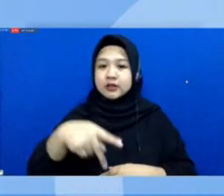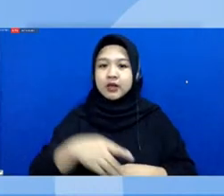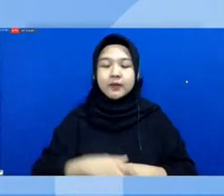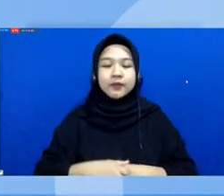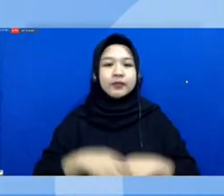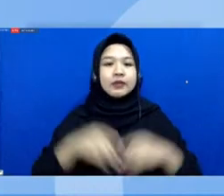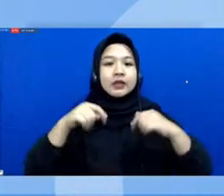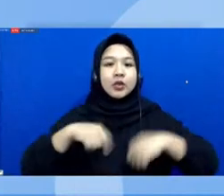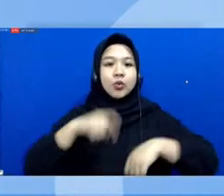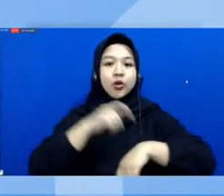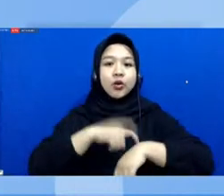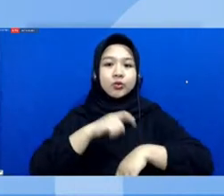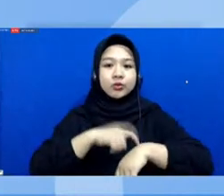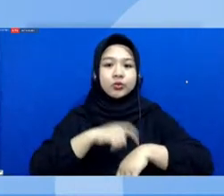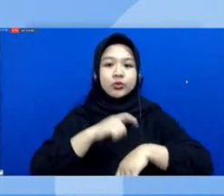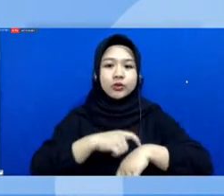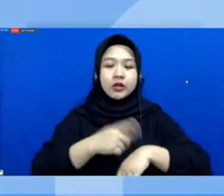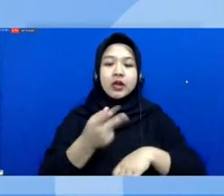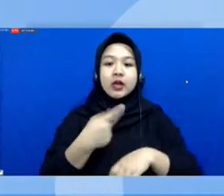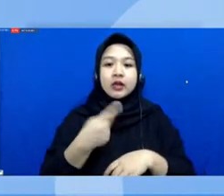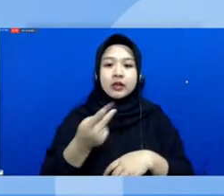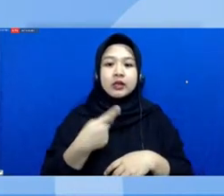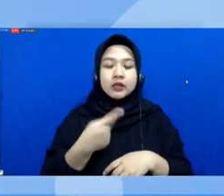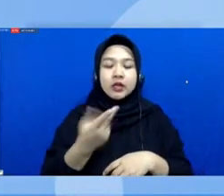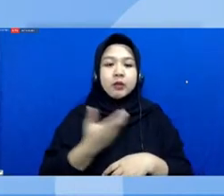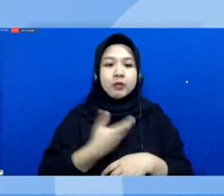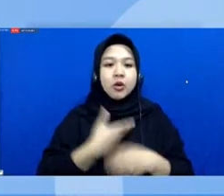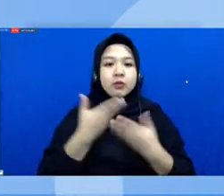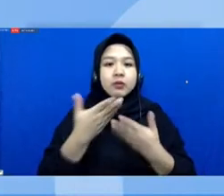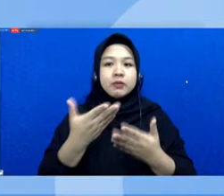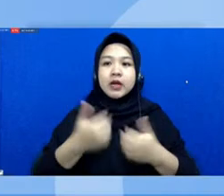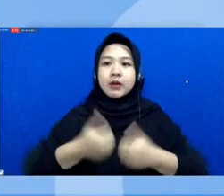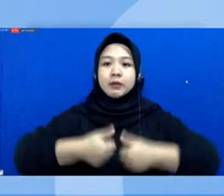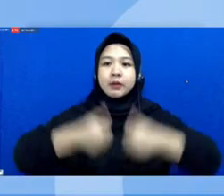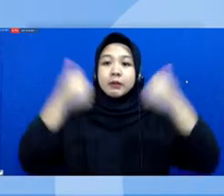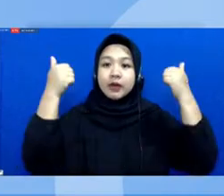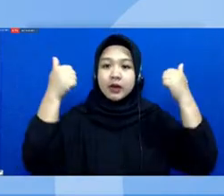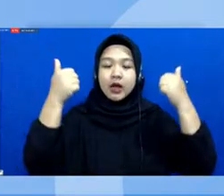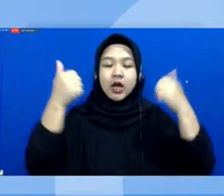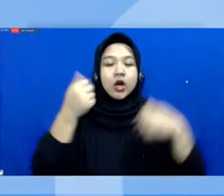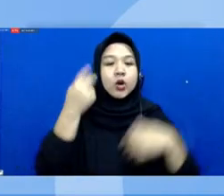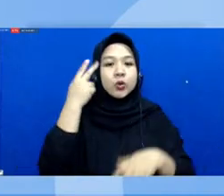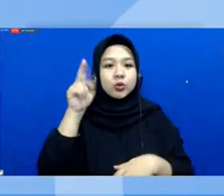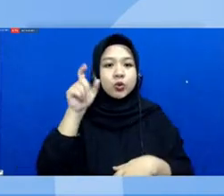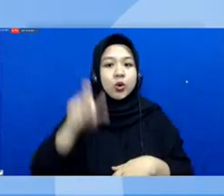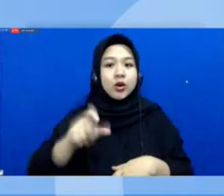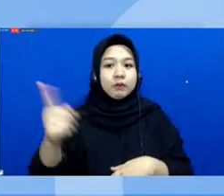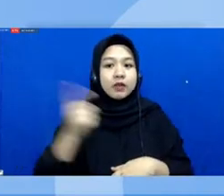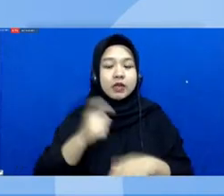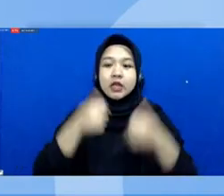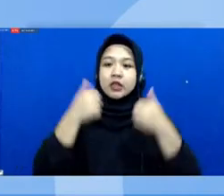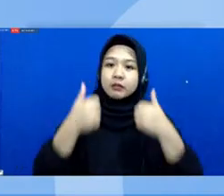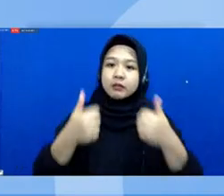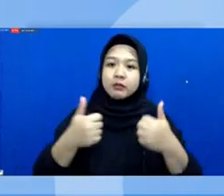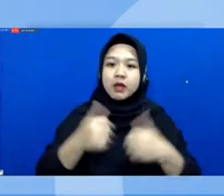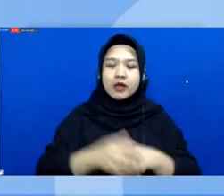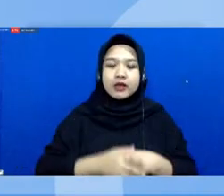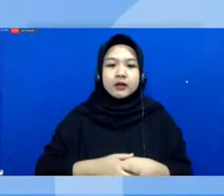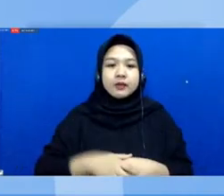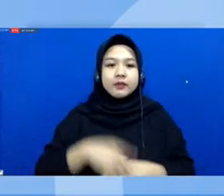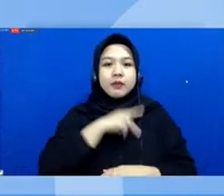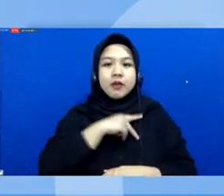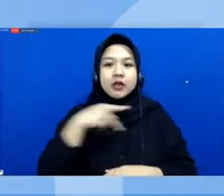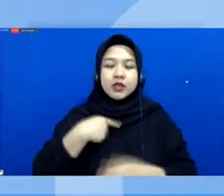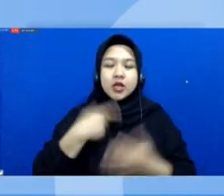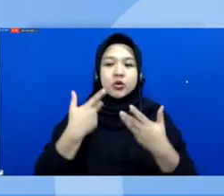adalah saatnya sebagai kita akan memberikan pemenang kepada penanya terbaik, dan yang jelas adalah panitia yang telah